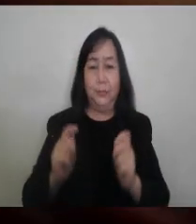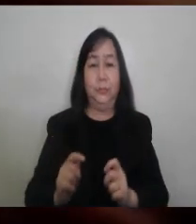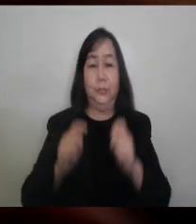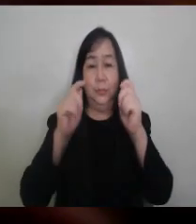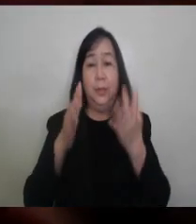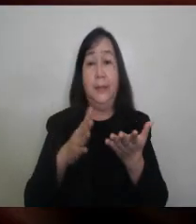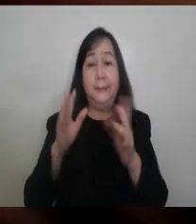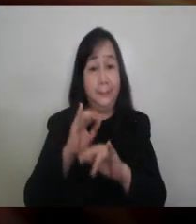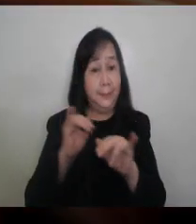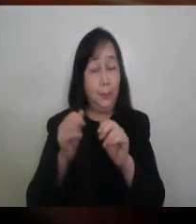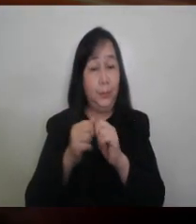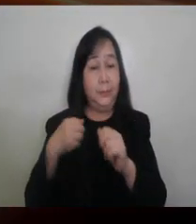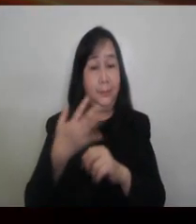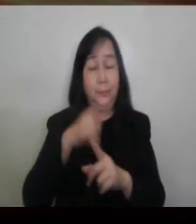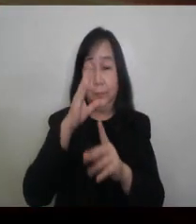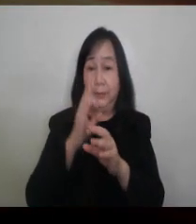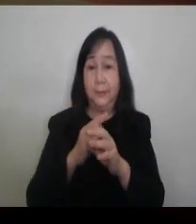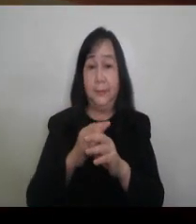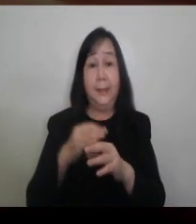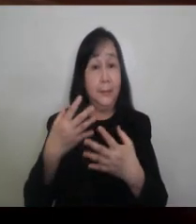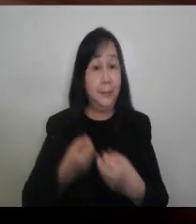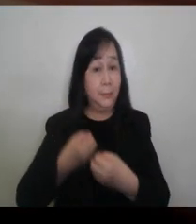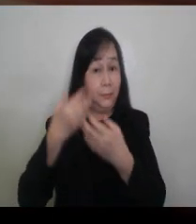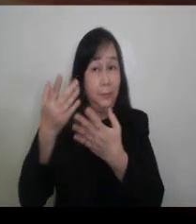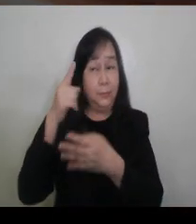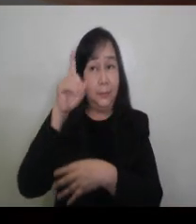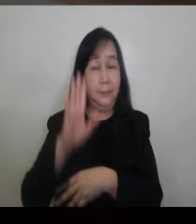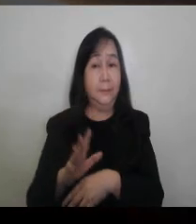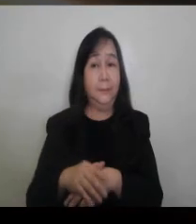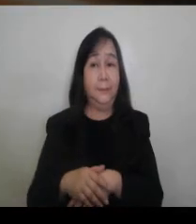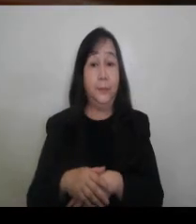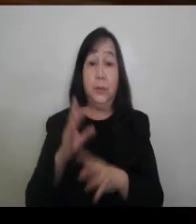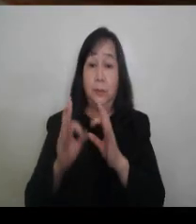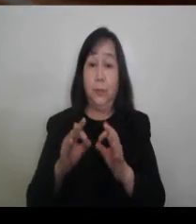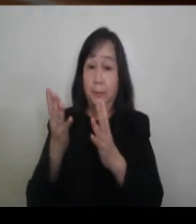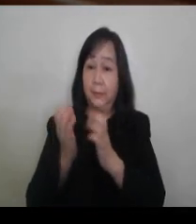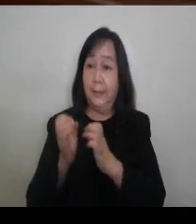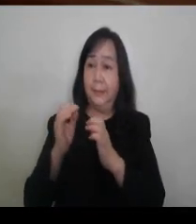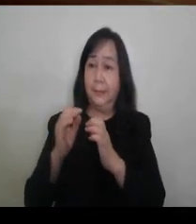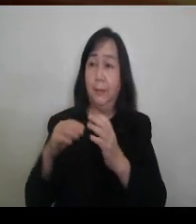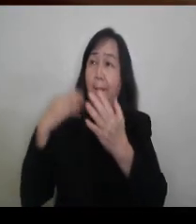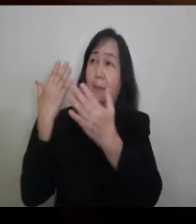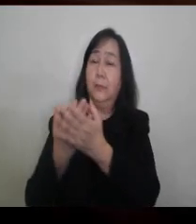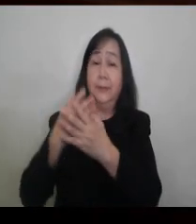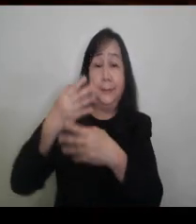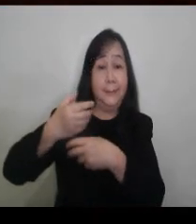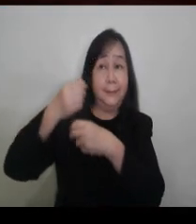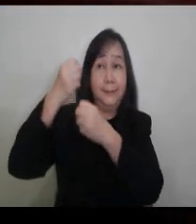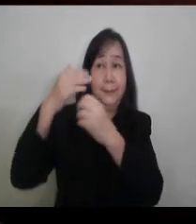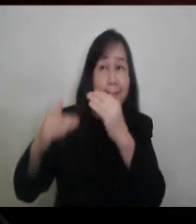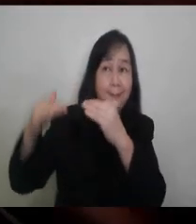ating pananampalataya at pagsasakripisyo para sa Diyos. Kung nais nating maabot ang kataasan ng